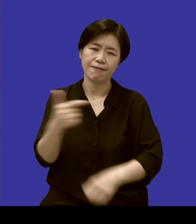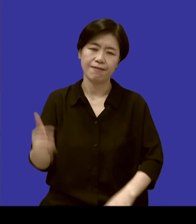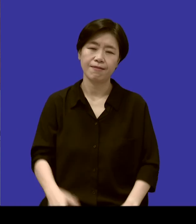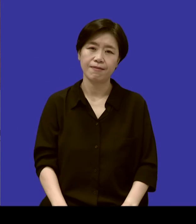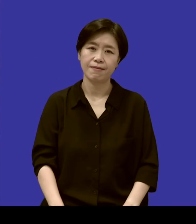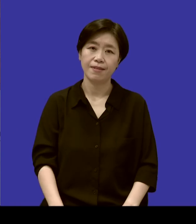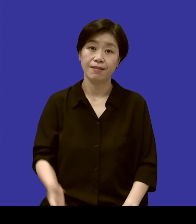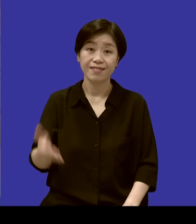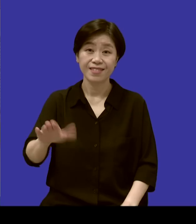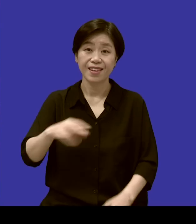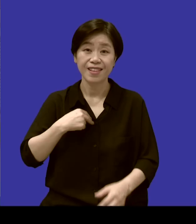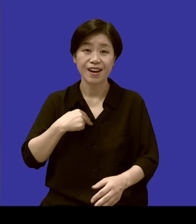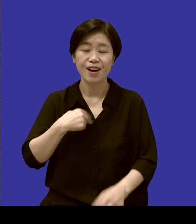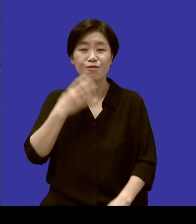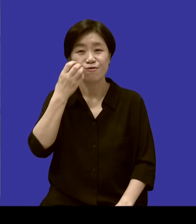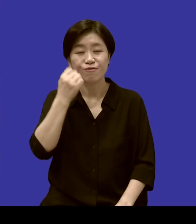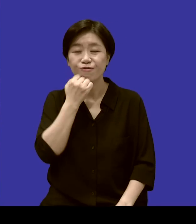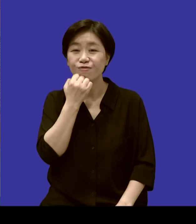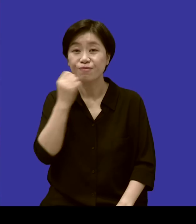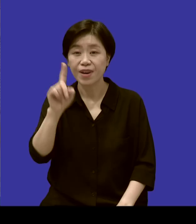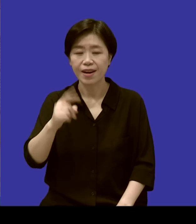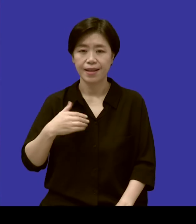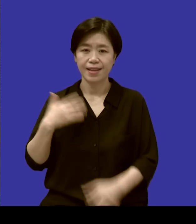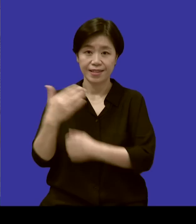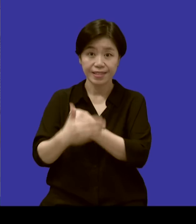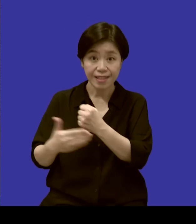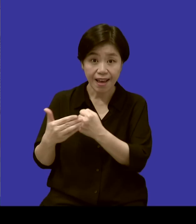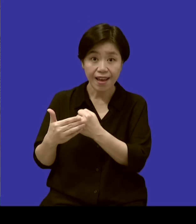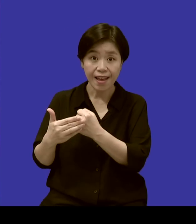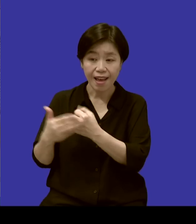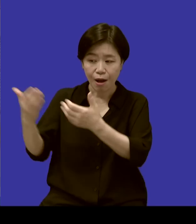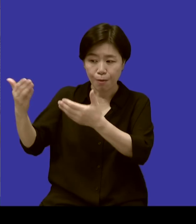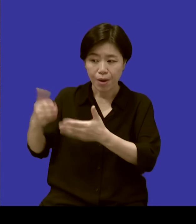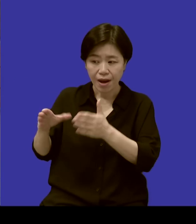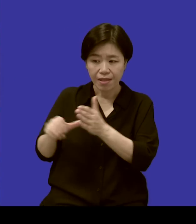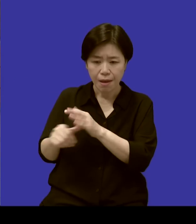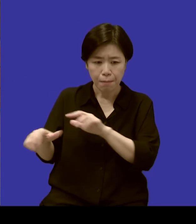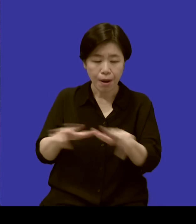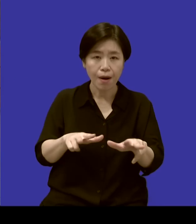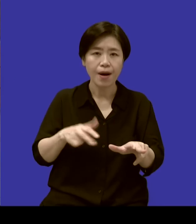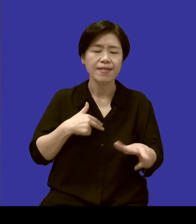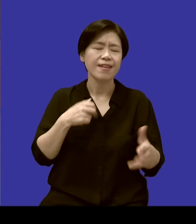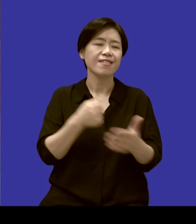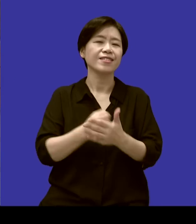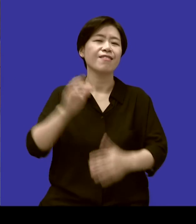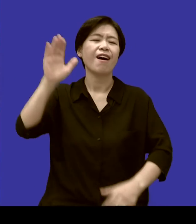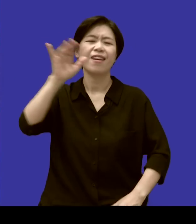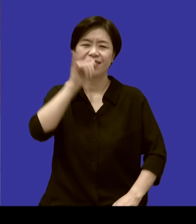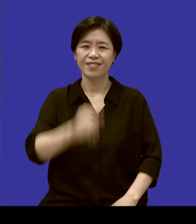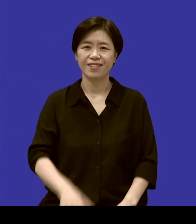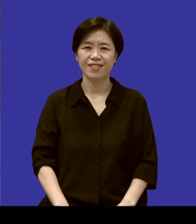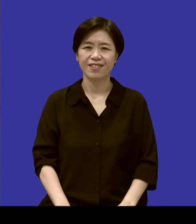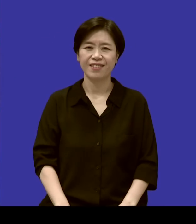잘해요. 예. 그래서 주변의 권사님들이 집사님은 팔랑개비야. 이거 좀 얇죠?